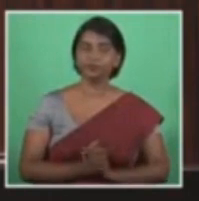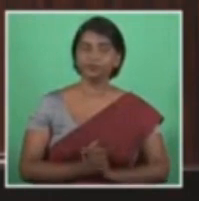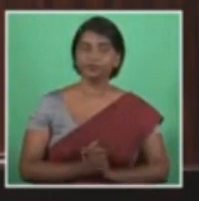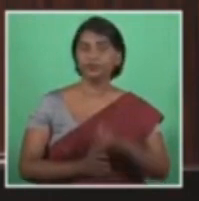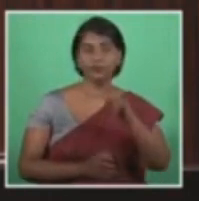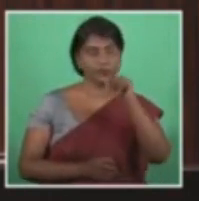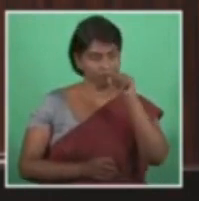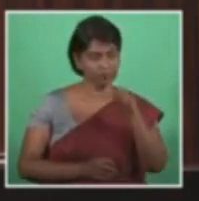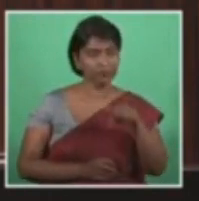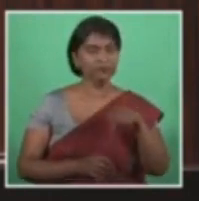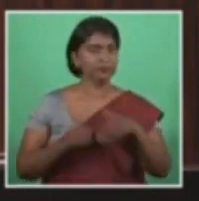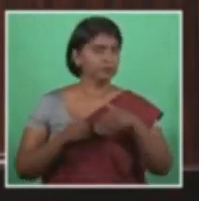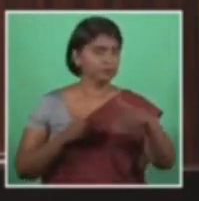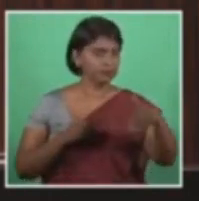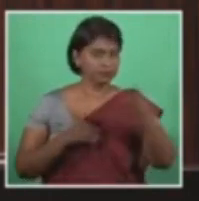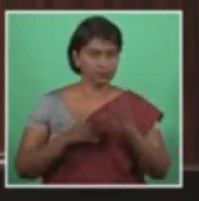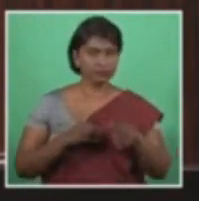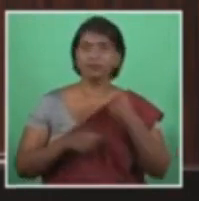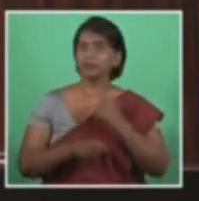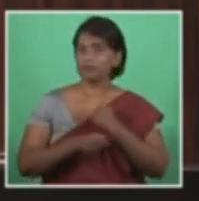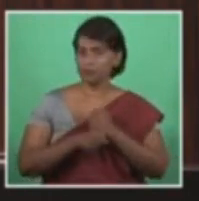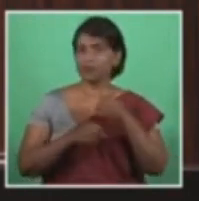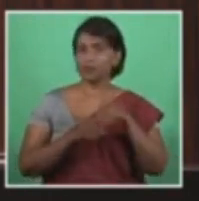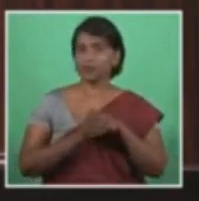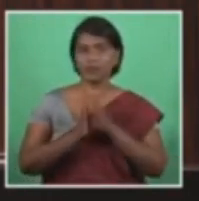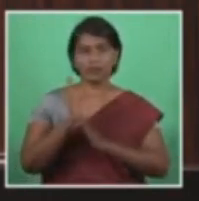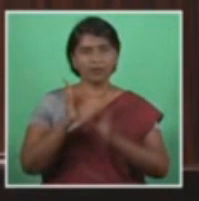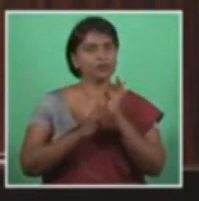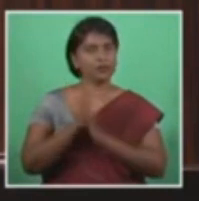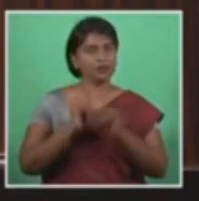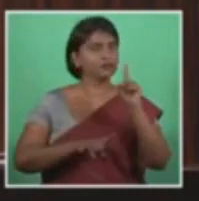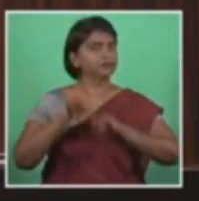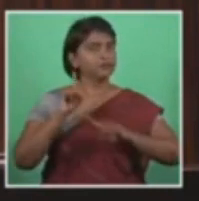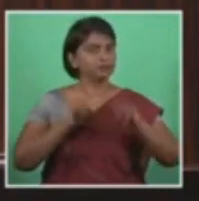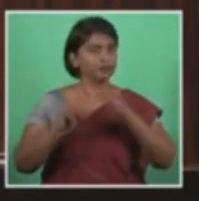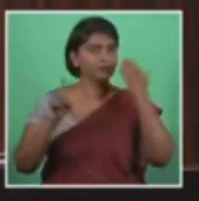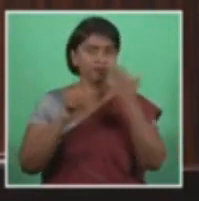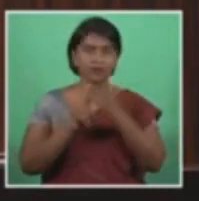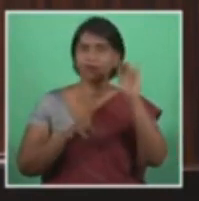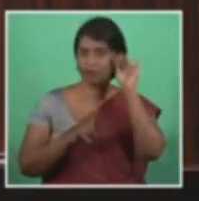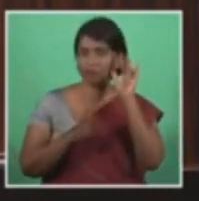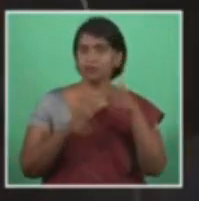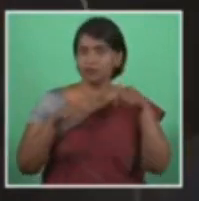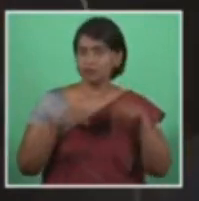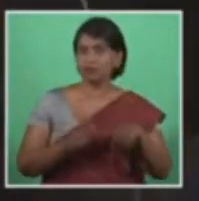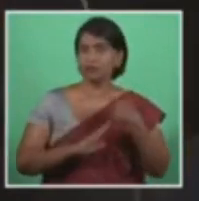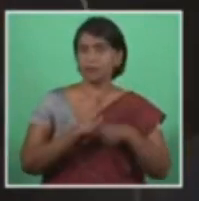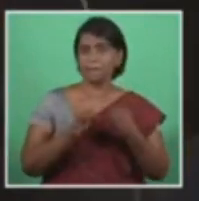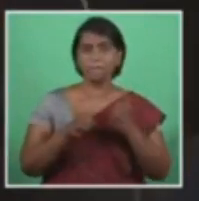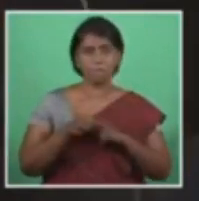ඇත්ත වශයෙන්ම මේ දවස්වල ආණ්ඩුවේ මැති ඇමතිවරු කතා කරන දේවල් අහනකොට අද රටේ